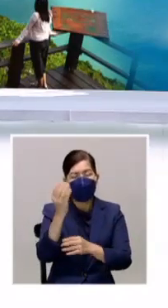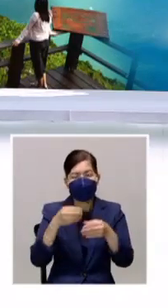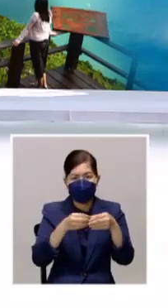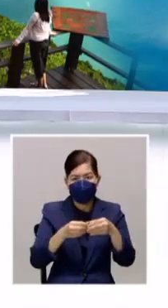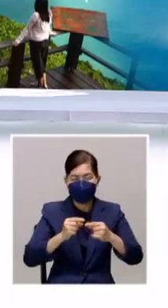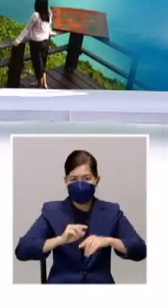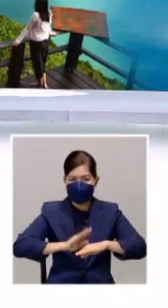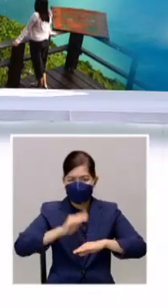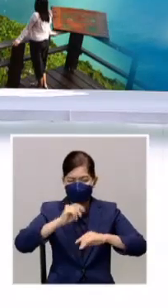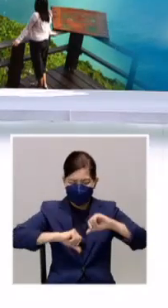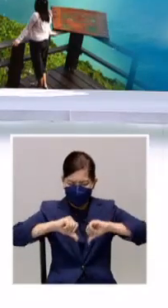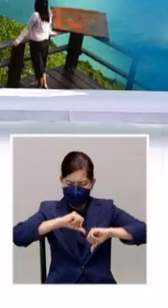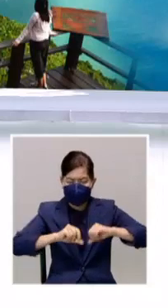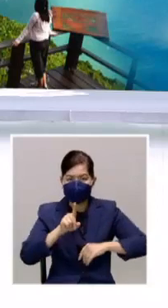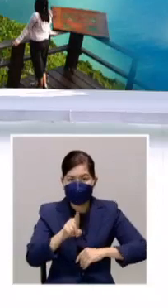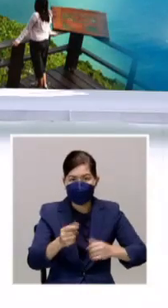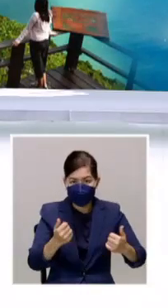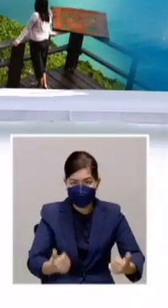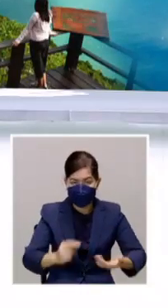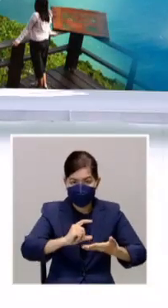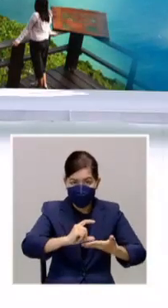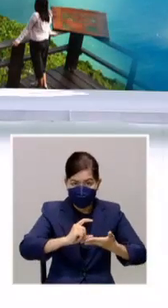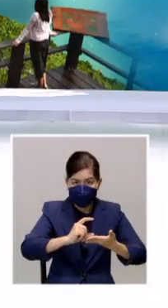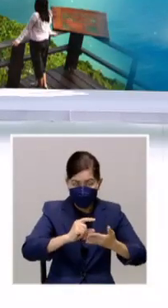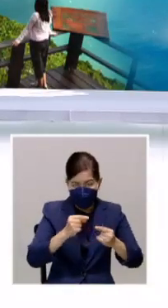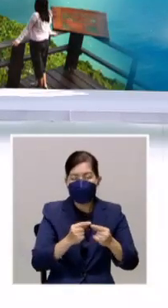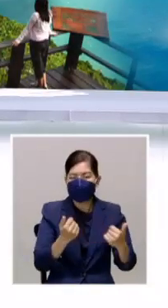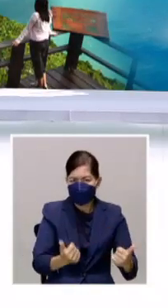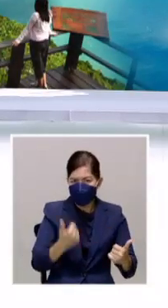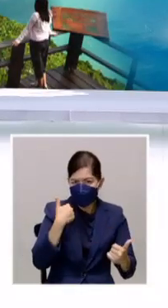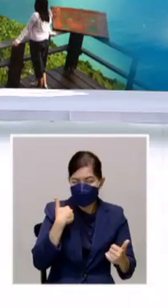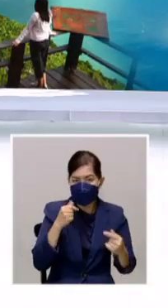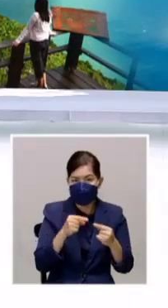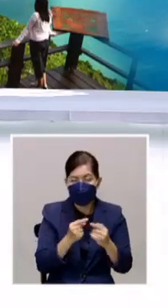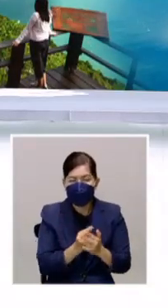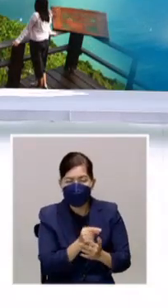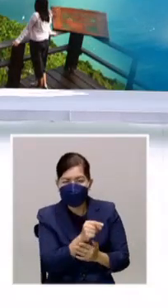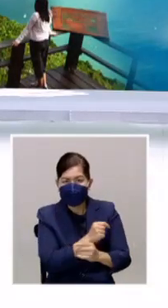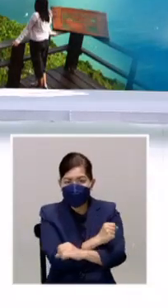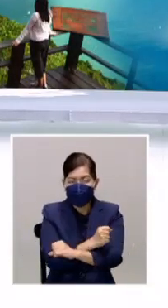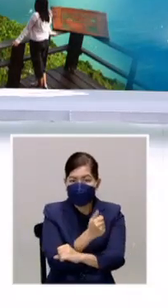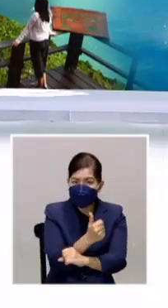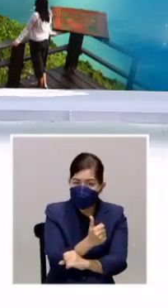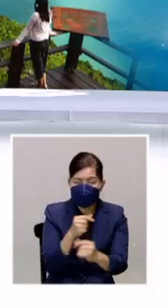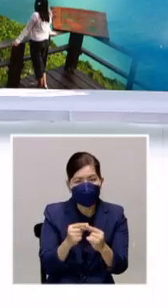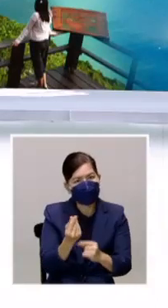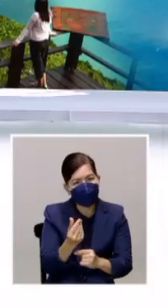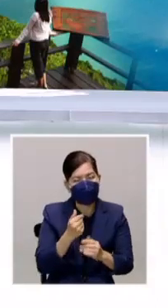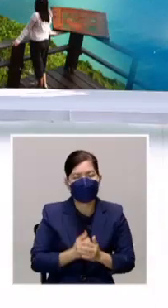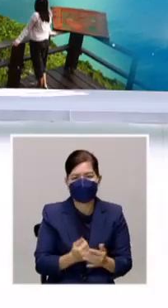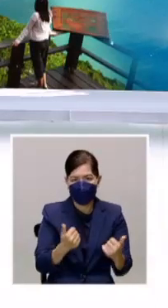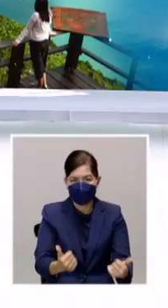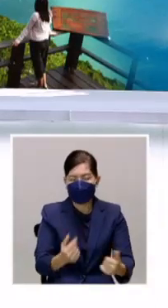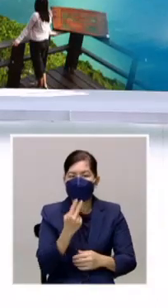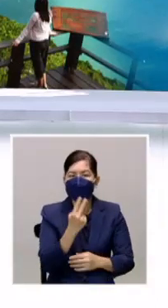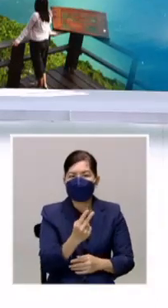งคำถามก็คือว่าวัคซีนที่เรามีอยู่เนี่ยส่งผลกระทบอย่างไรบ้างนะคะถ้าหากว่าเจอเชื้อโอไมครอนเข้าไปนะคะล่าสุดเดี๋ยวพาไปติด